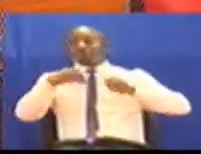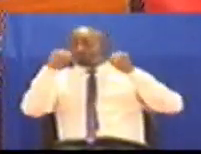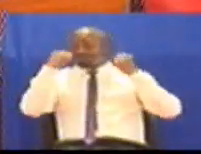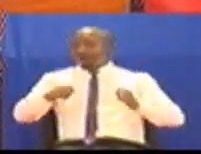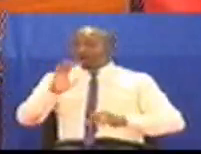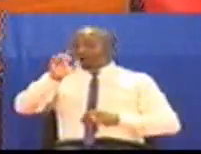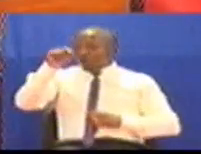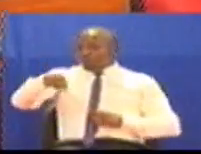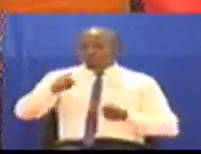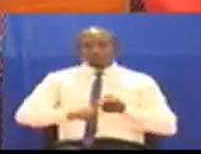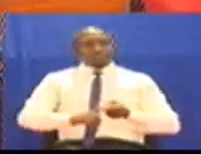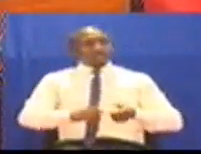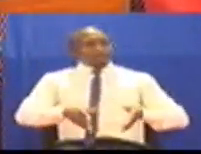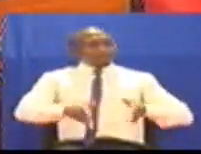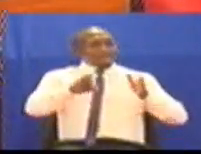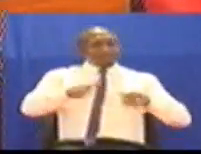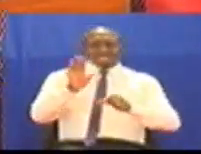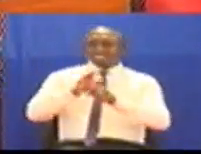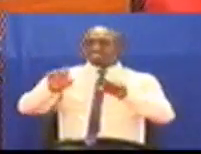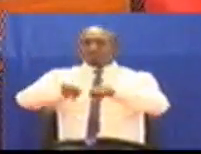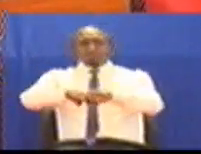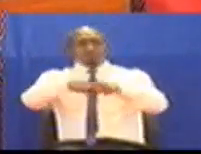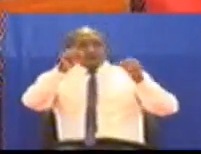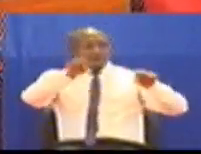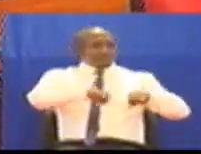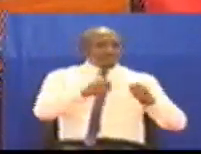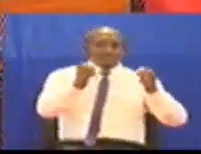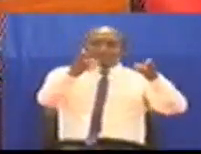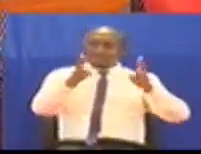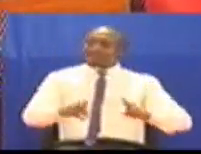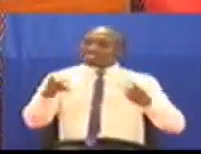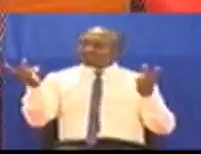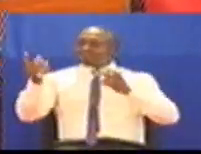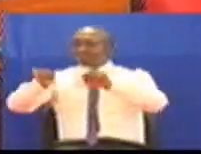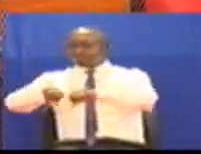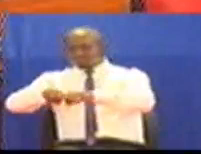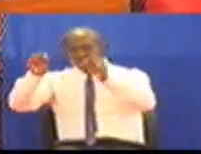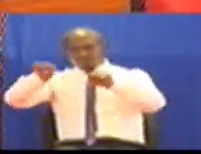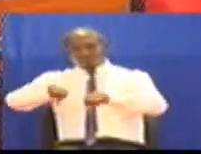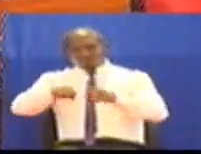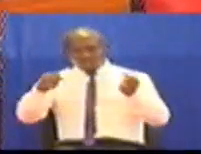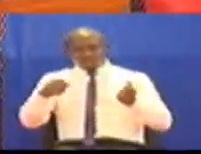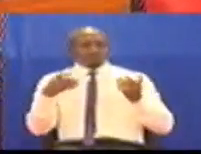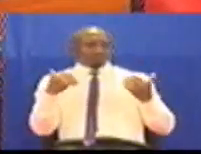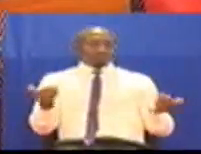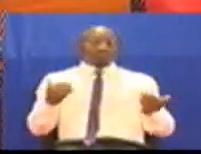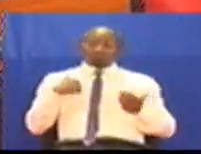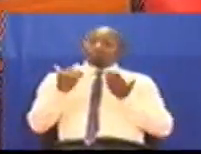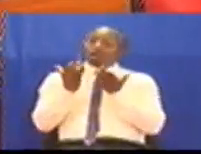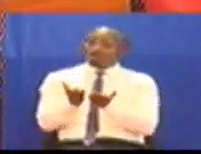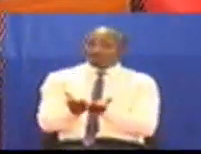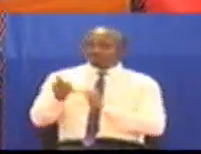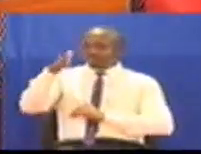nyingi zimeweza kuharibika na madaraja mengi yameweza kuharibika. Kwa hiyo tulikuwa tunaiomba na iomba